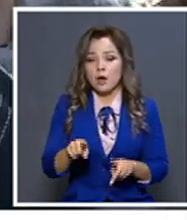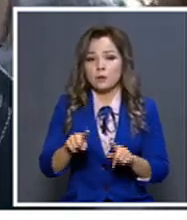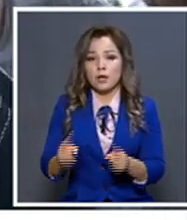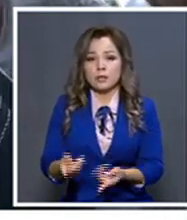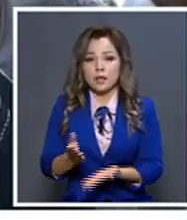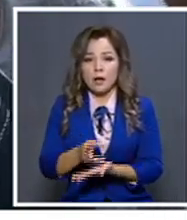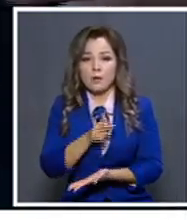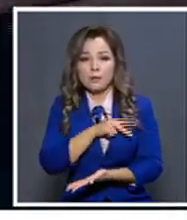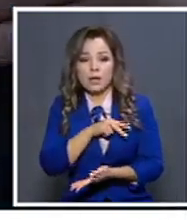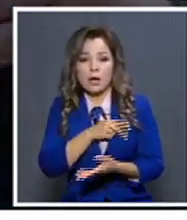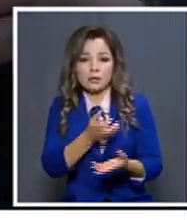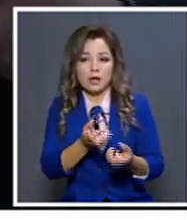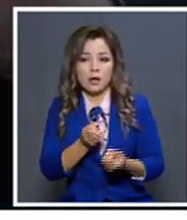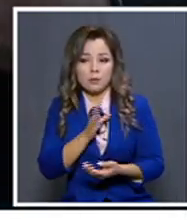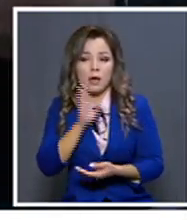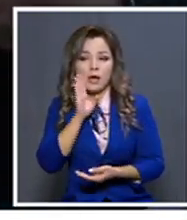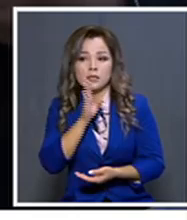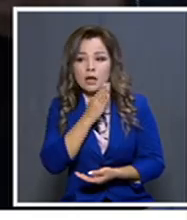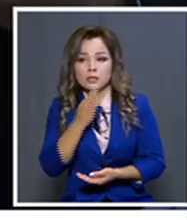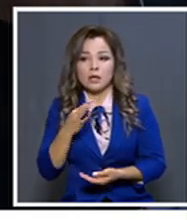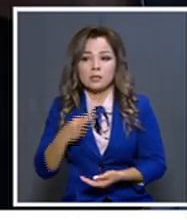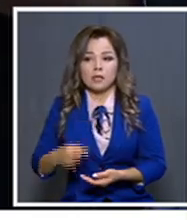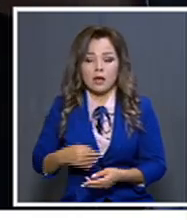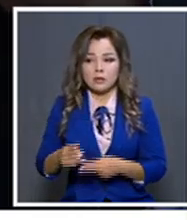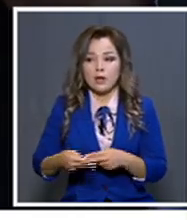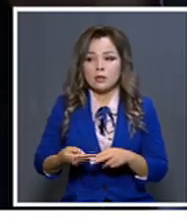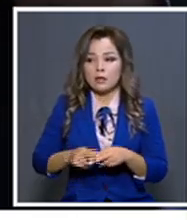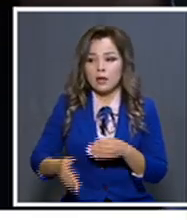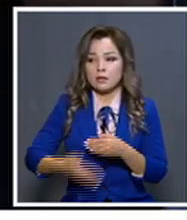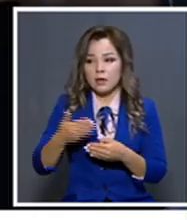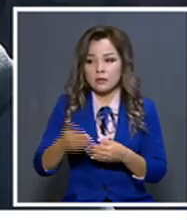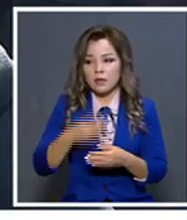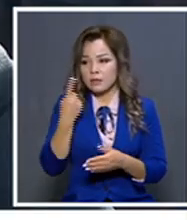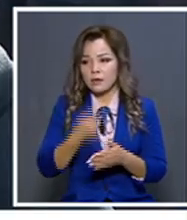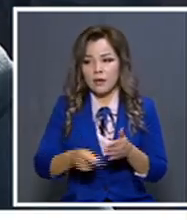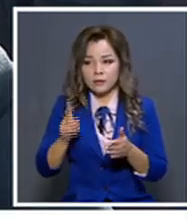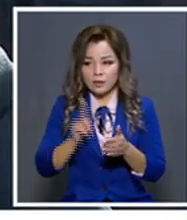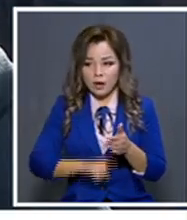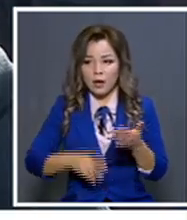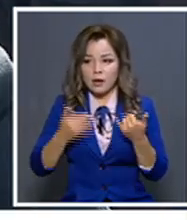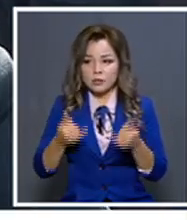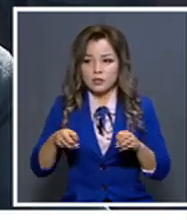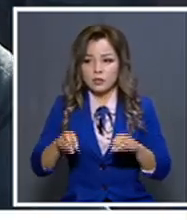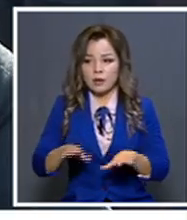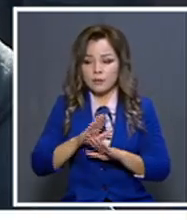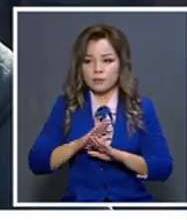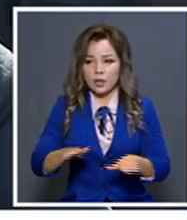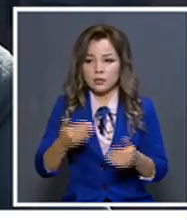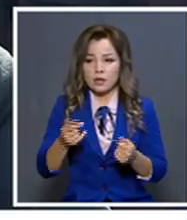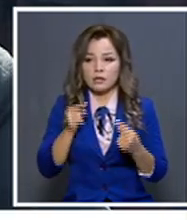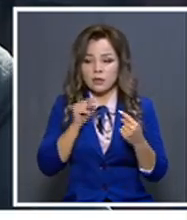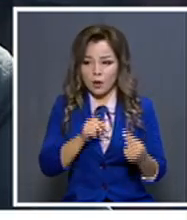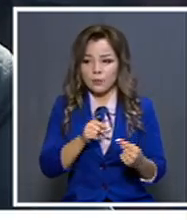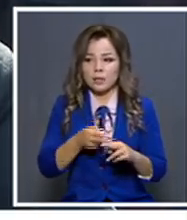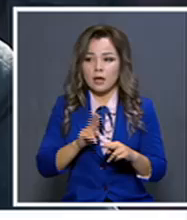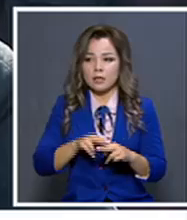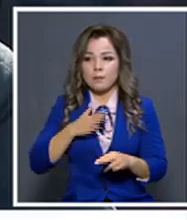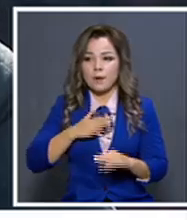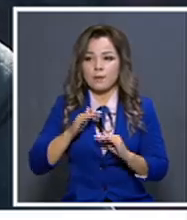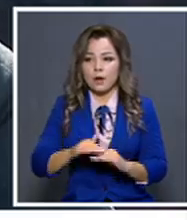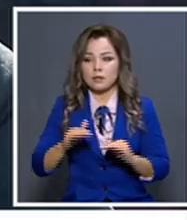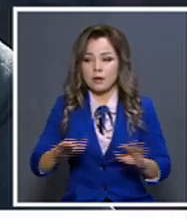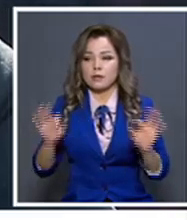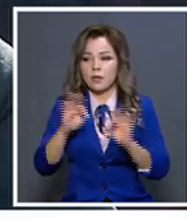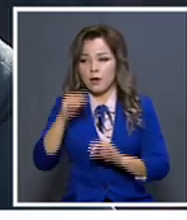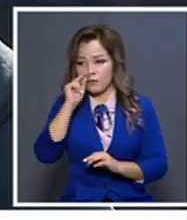үшін медалін алған. Анасы ұлының жазықсыз сотталғанына сенімді. Біз осы соттың шешімімен келіспейміз. Өйткені біздің балаларымыз